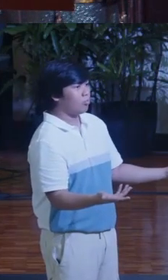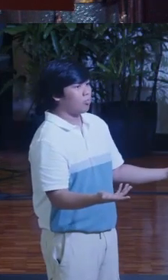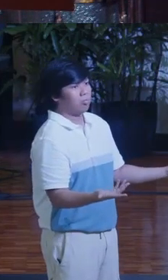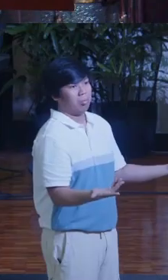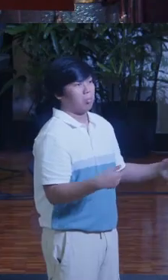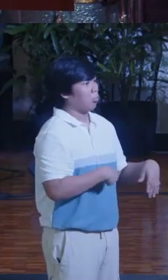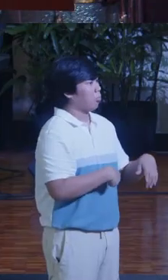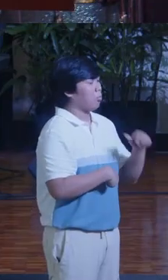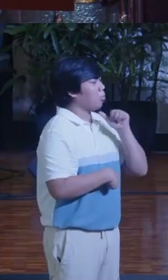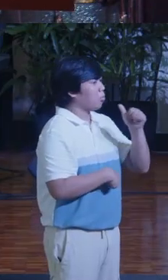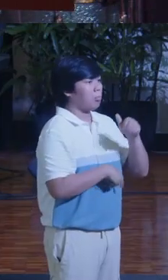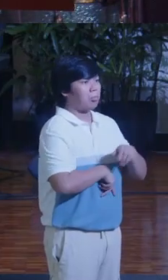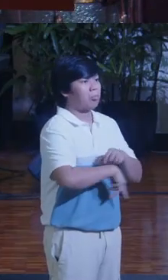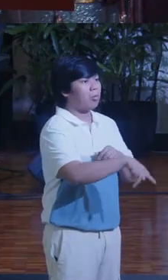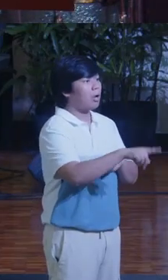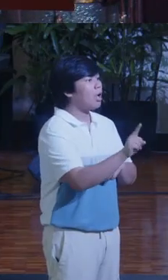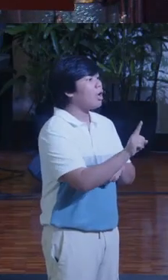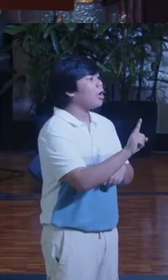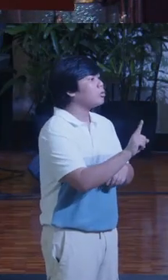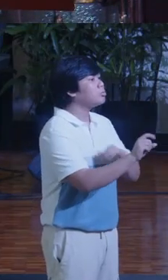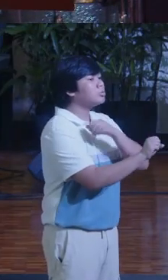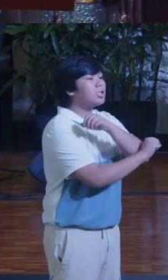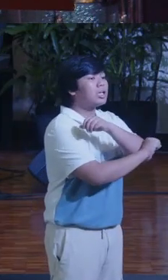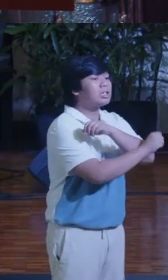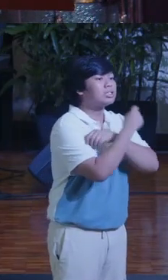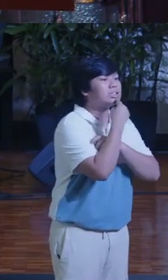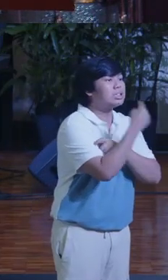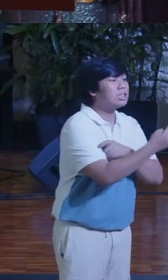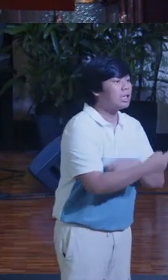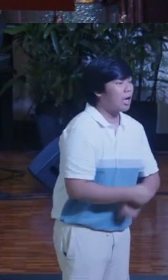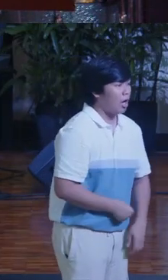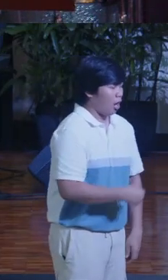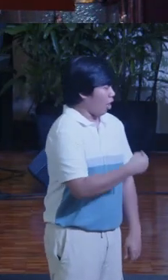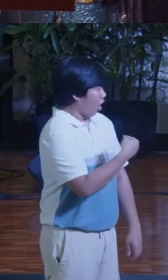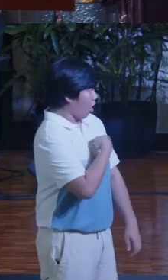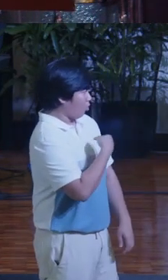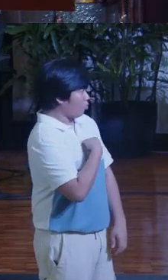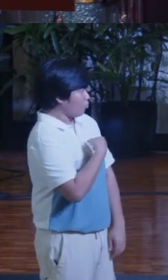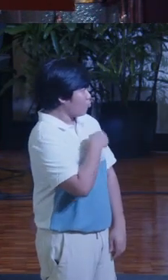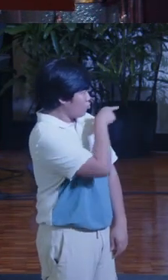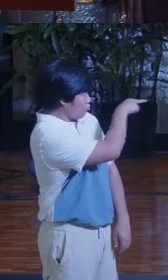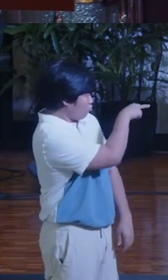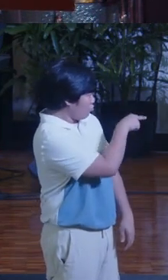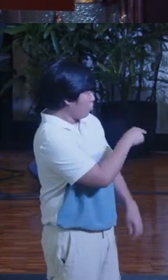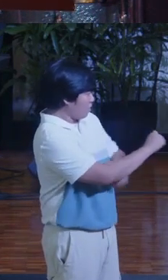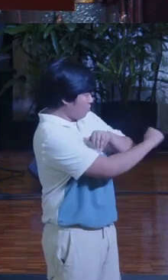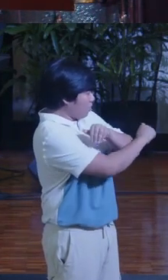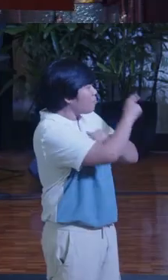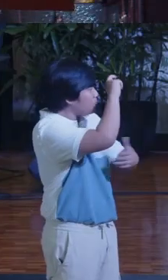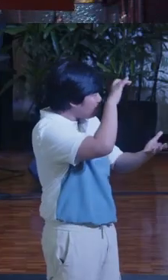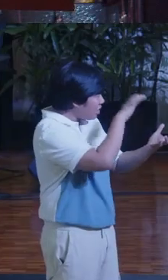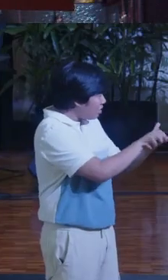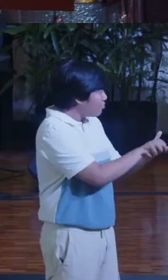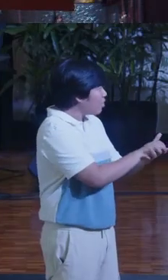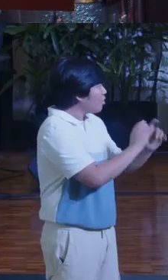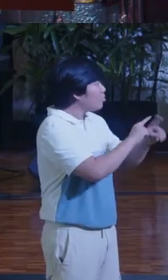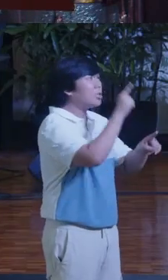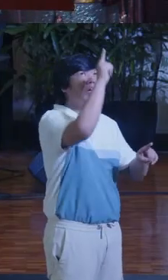me. So anong sinasabi ni Sarai dito? Naniwala tayo sa pangako, pero yung pangako,